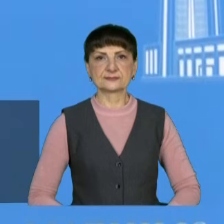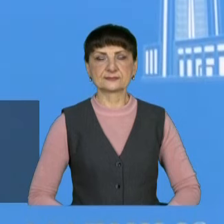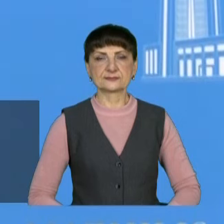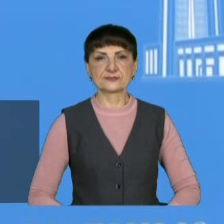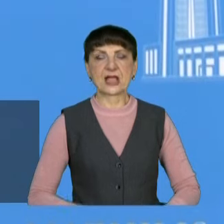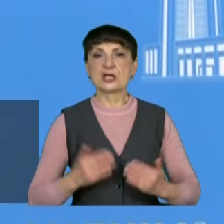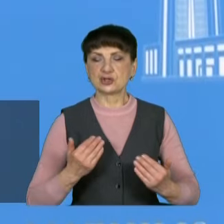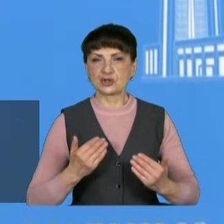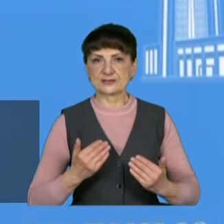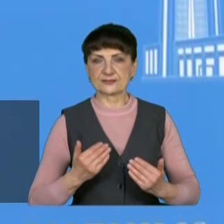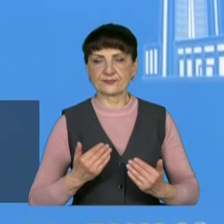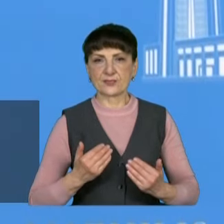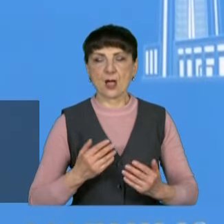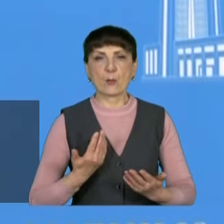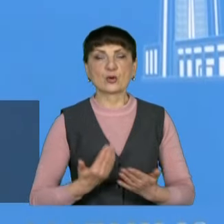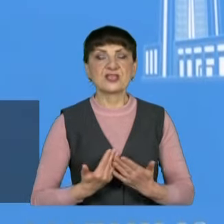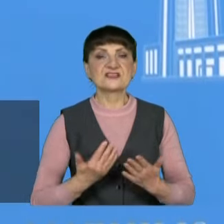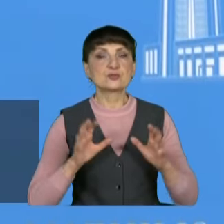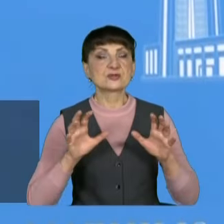Сейчас по действующему УПК